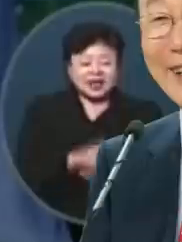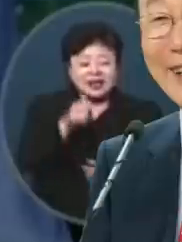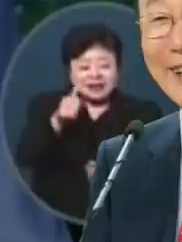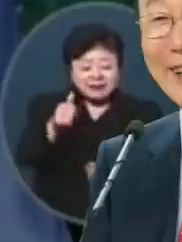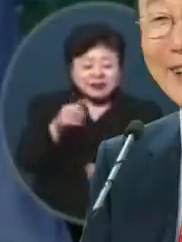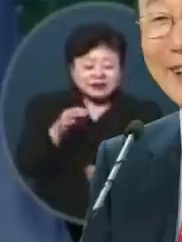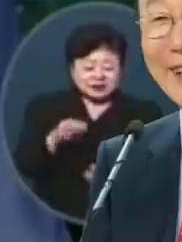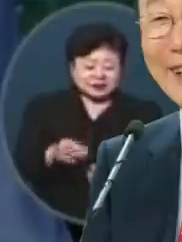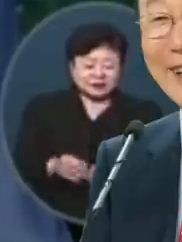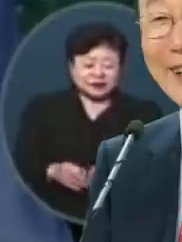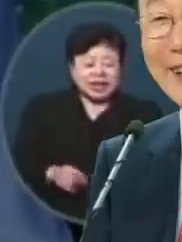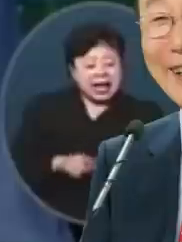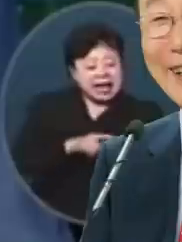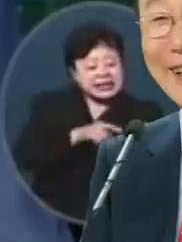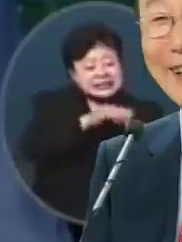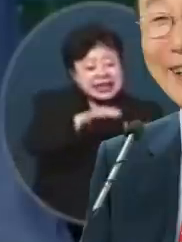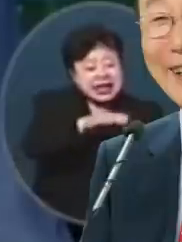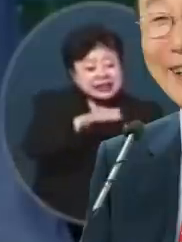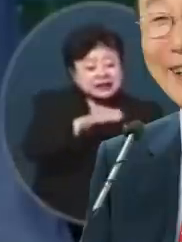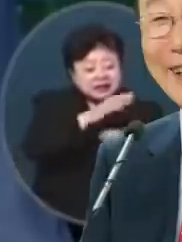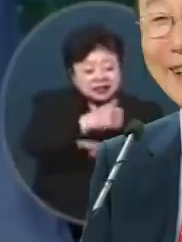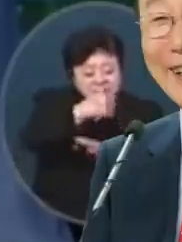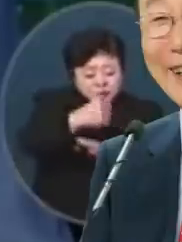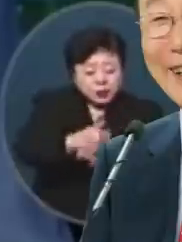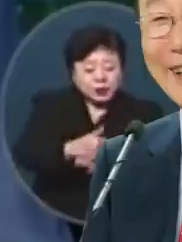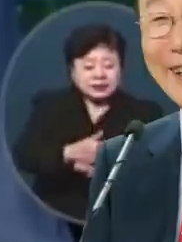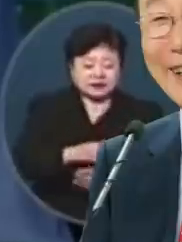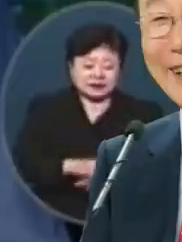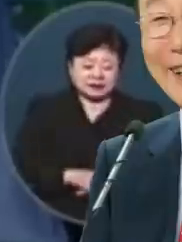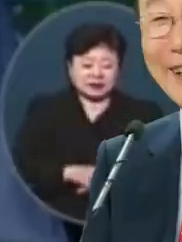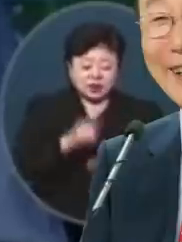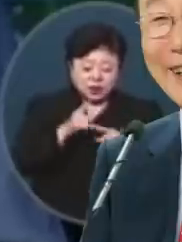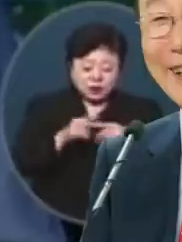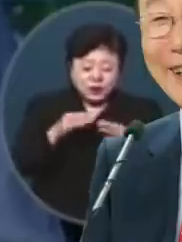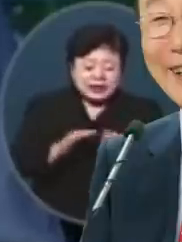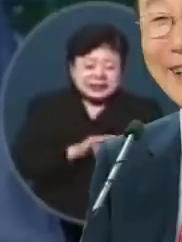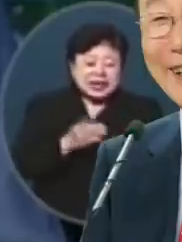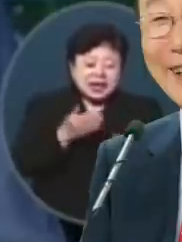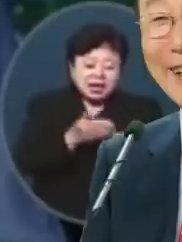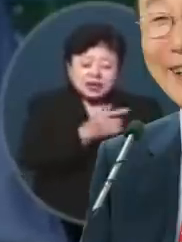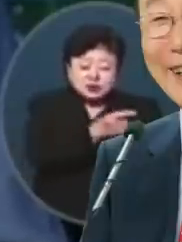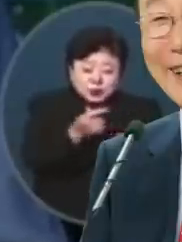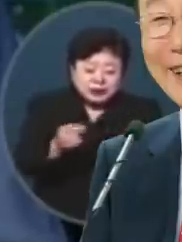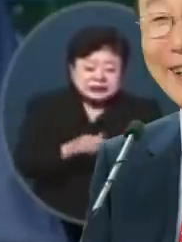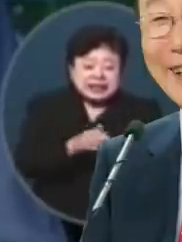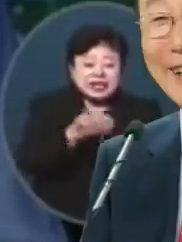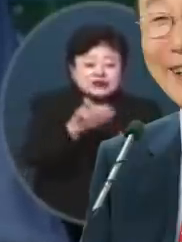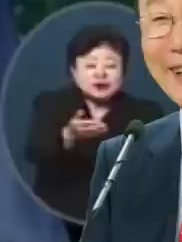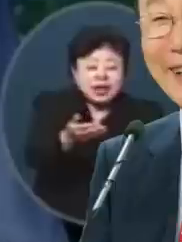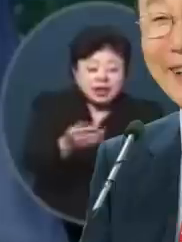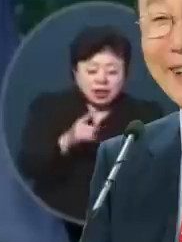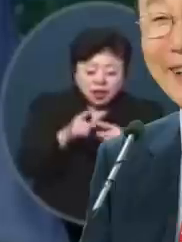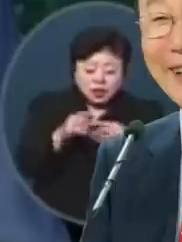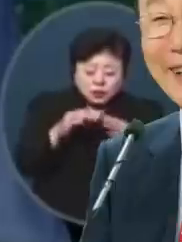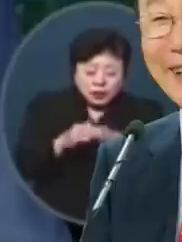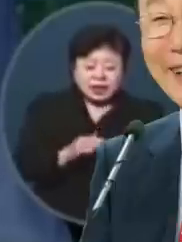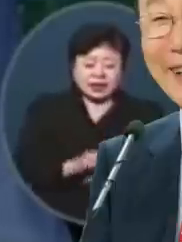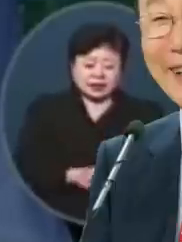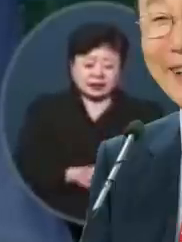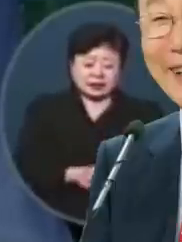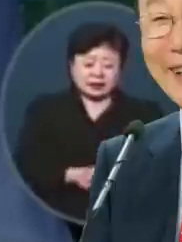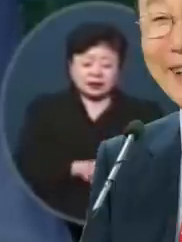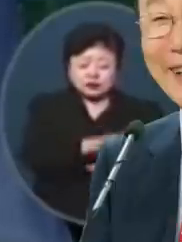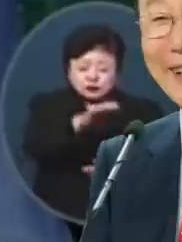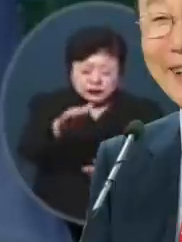남편들이 아내 사랑하기를 그리스도께서 교회를 사랑한 것처럼 교회가 얼마나